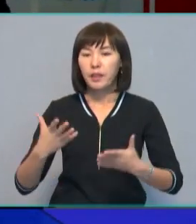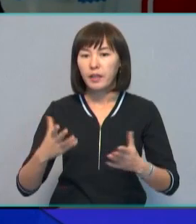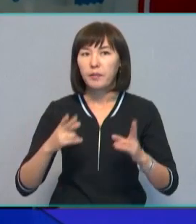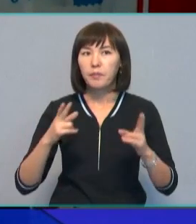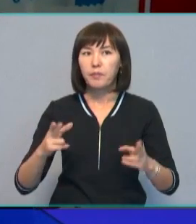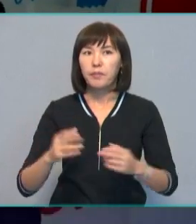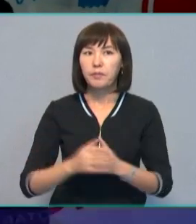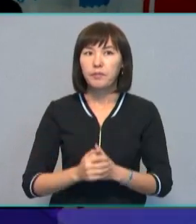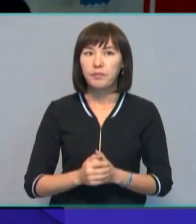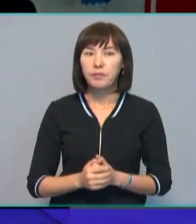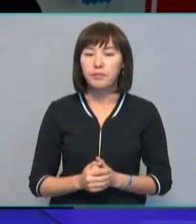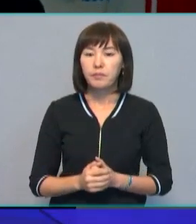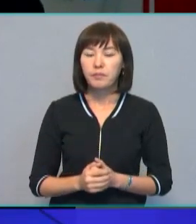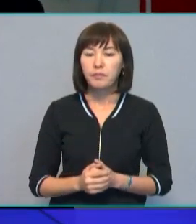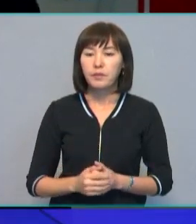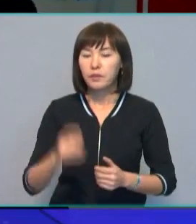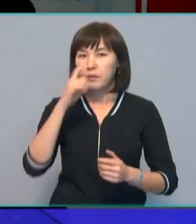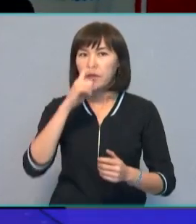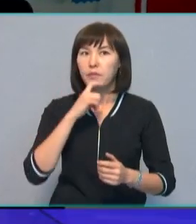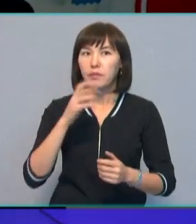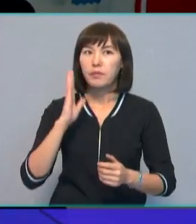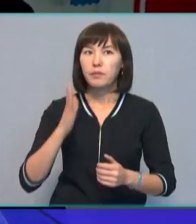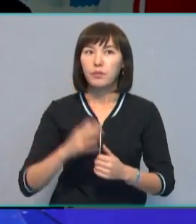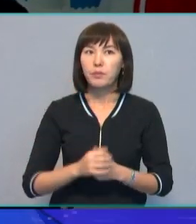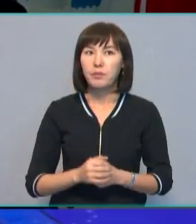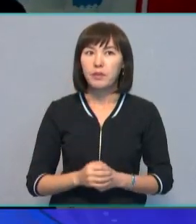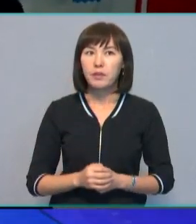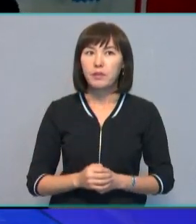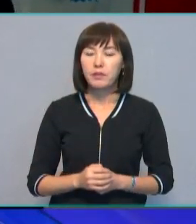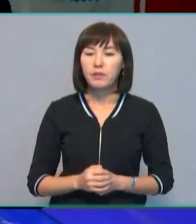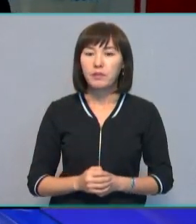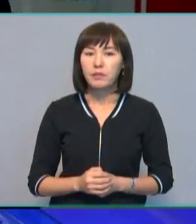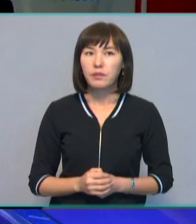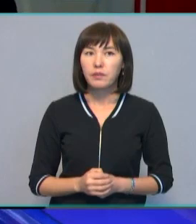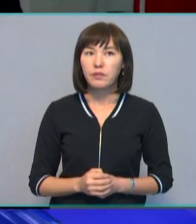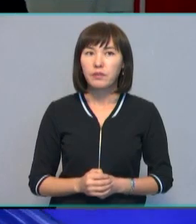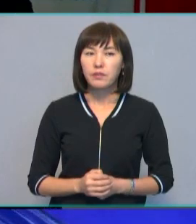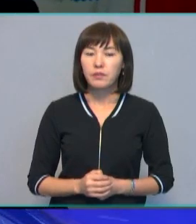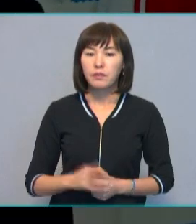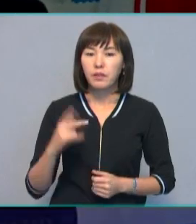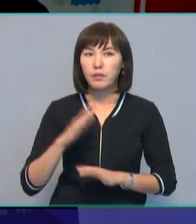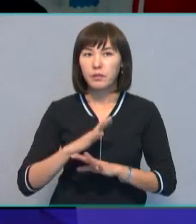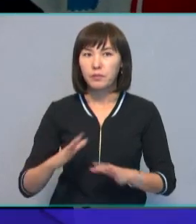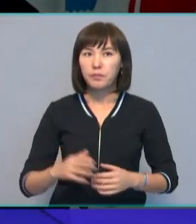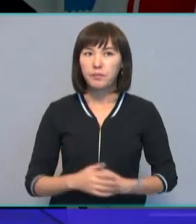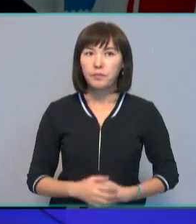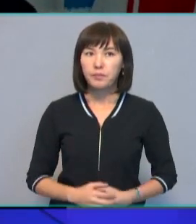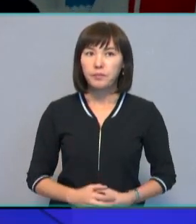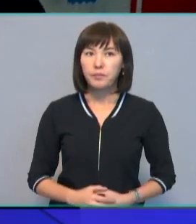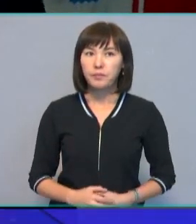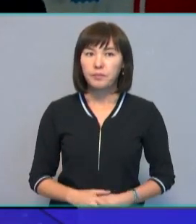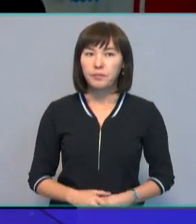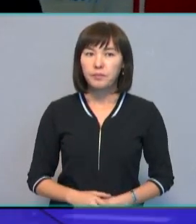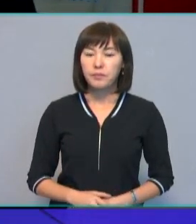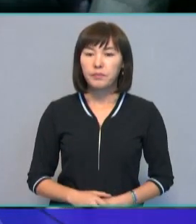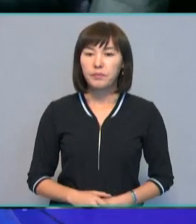бәрі аламыз деп тұр ғой жаңа. Енді түсінбеушіліктер болады ғой арасында сәл-сәл. Иә, кемшіліксіз нәрсе жоқ. Бәрі